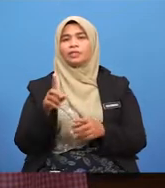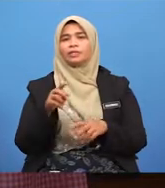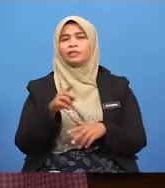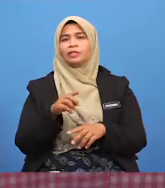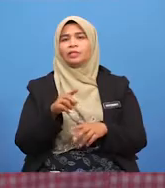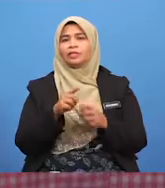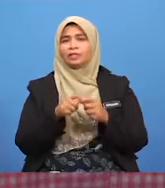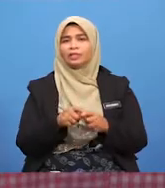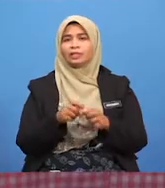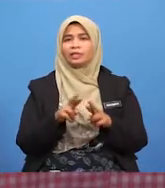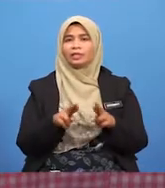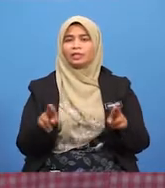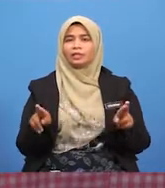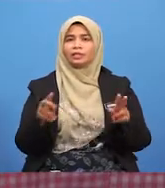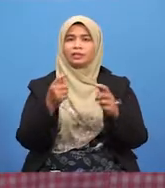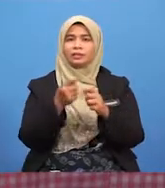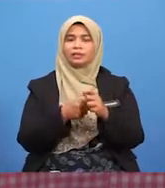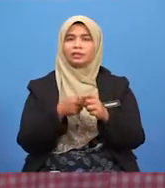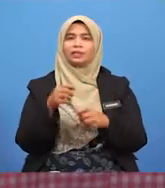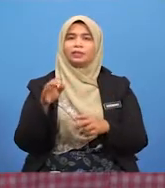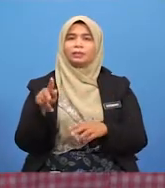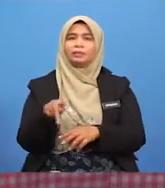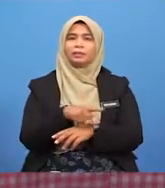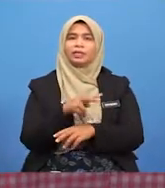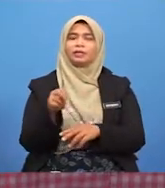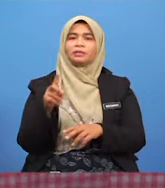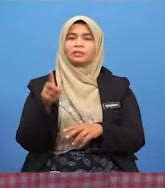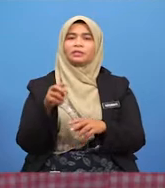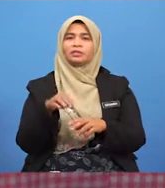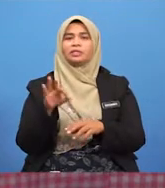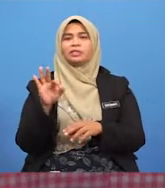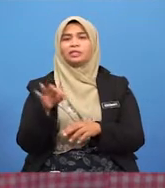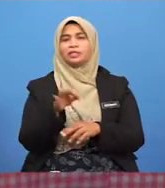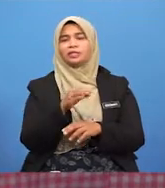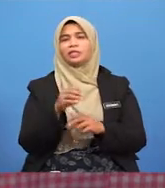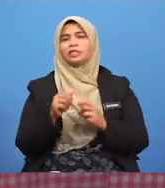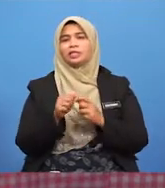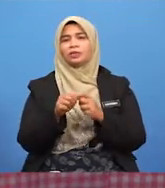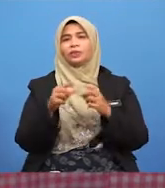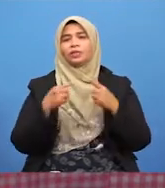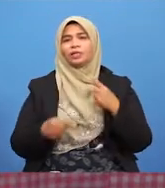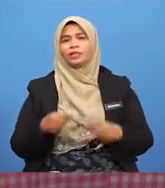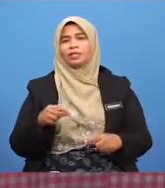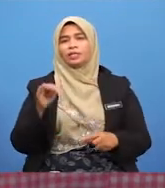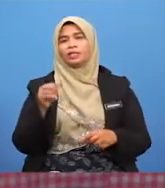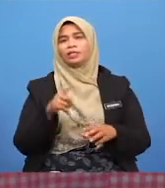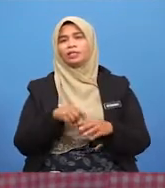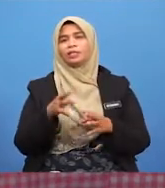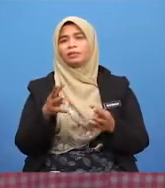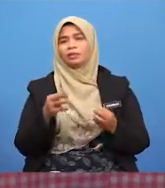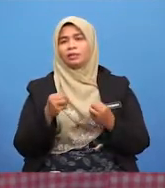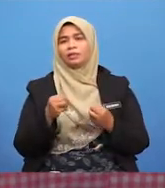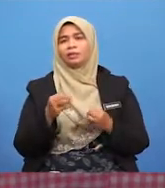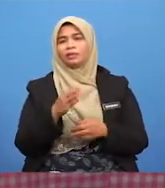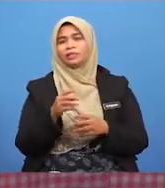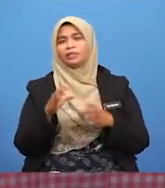rate setiap pakaian mestilah di jahe mengikuti style yang telah ditindak I dan mengikut